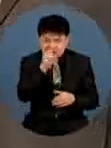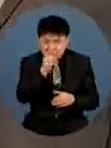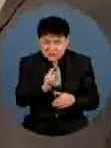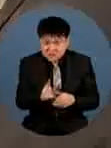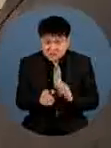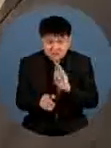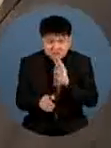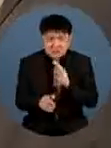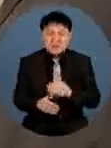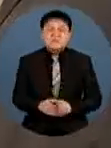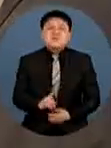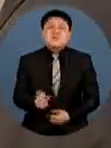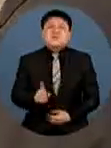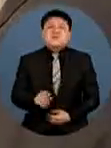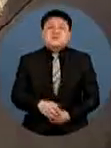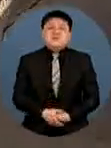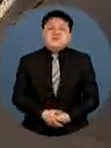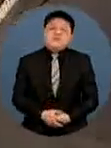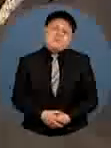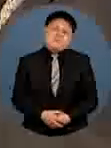이렇게 조이게 된다고 하면은